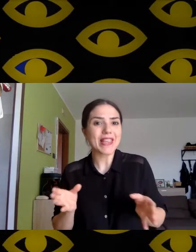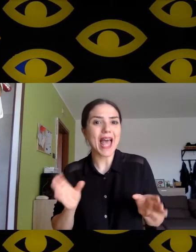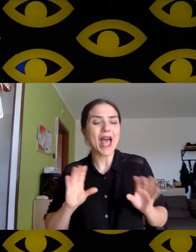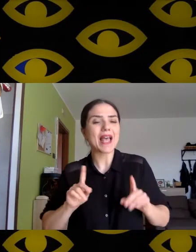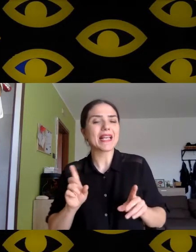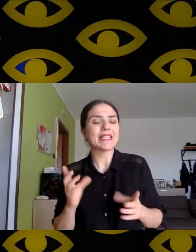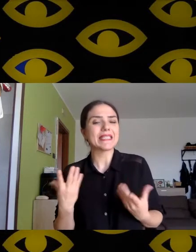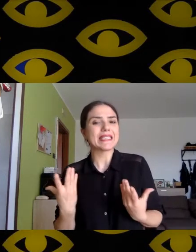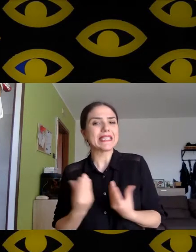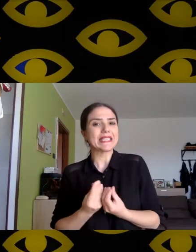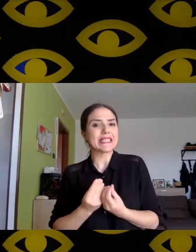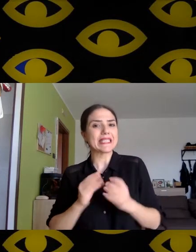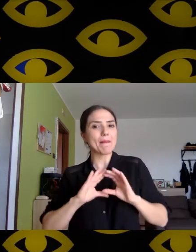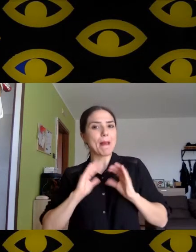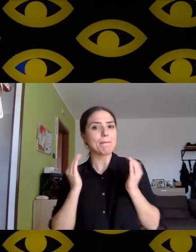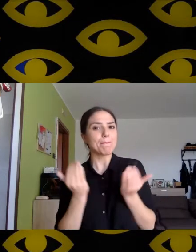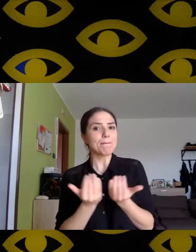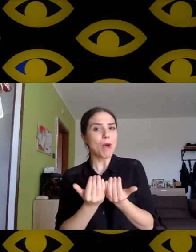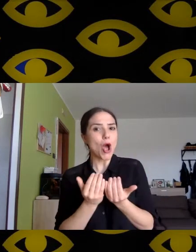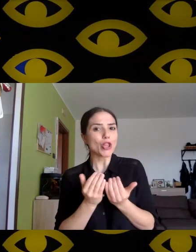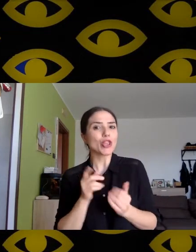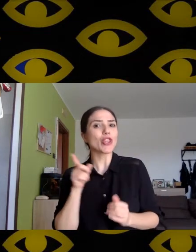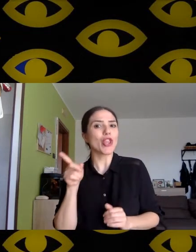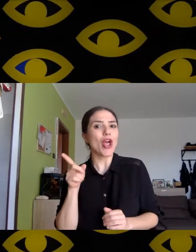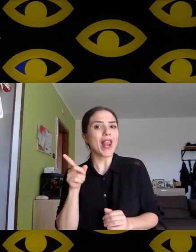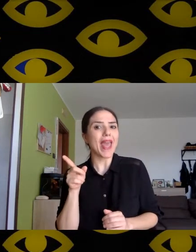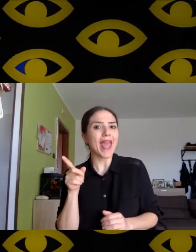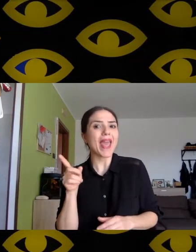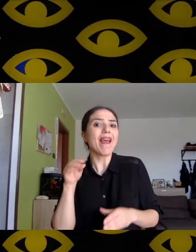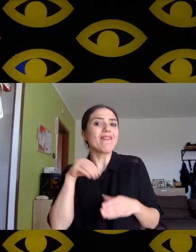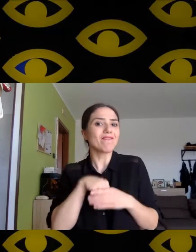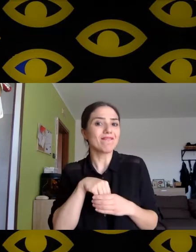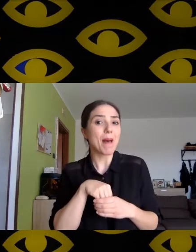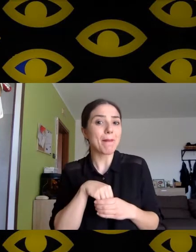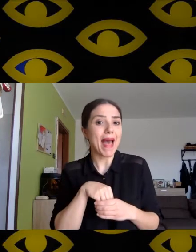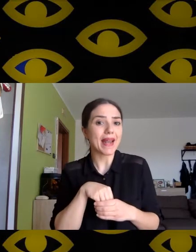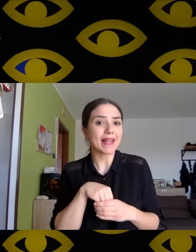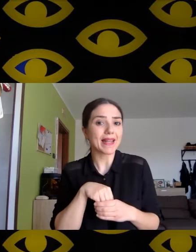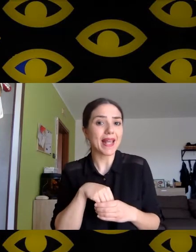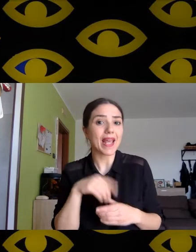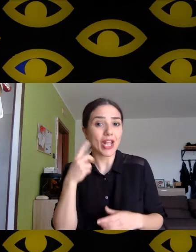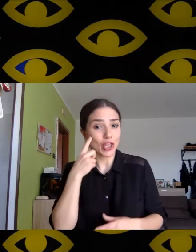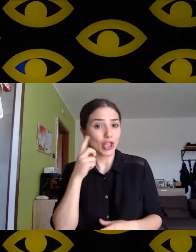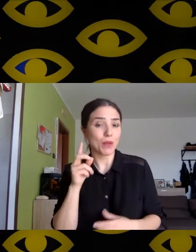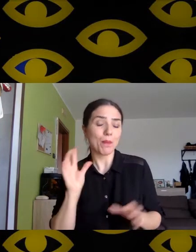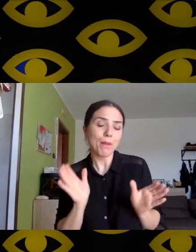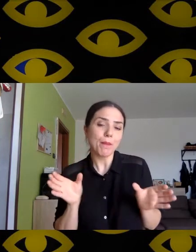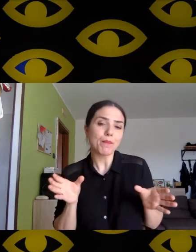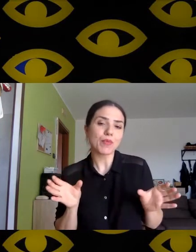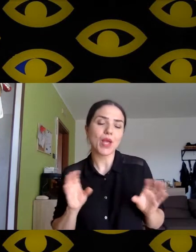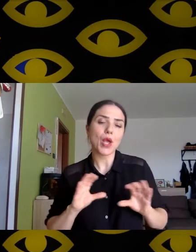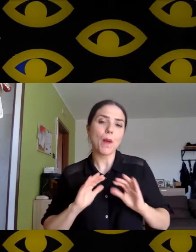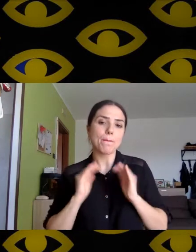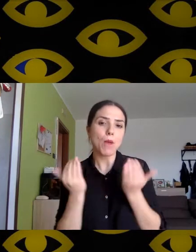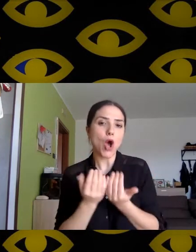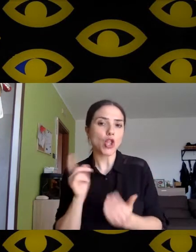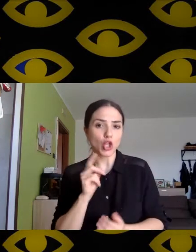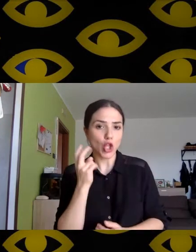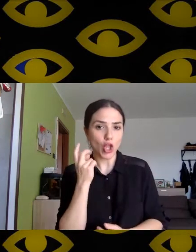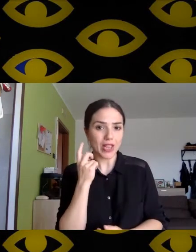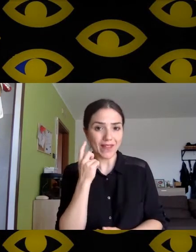non per scelta fa parte, che è quello degli ipovedenti e dei non vedenti. Quindi spesso, anche quando l'abbiamo vista in